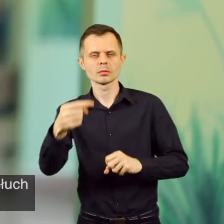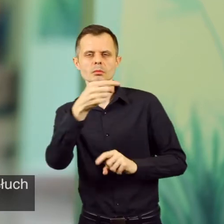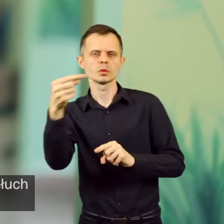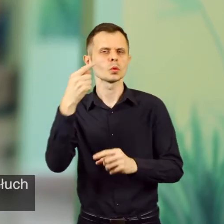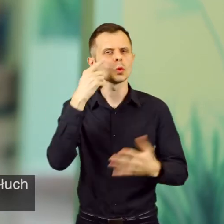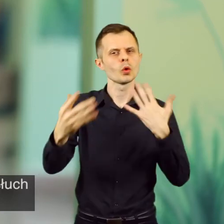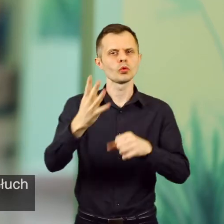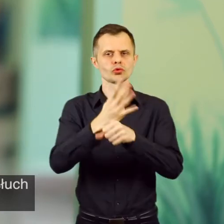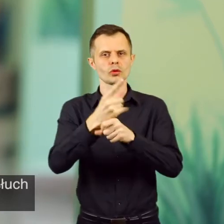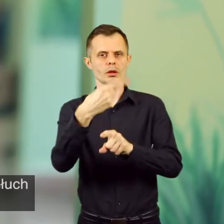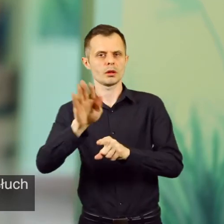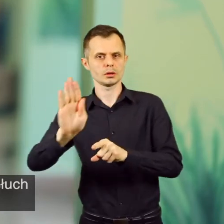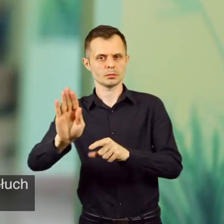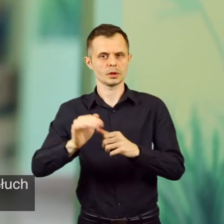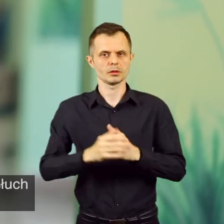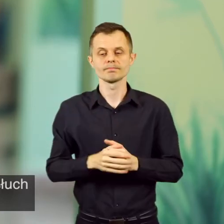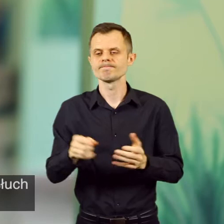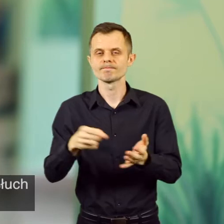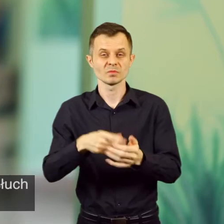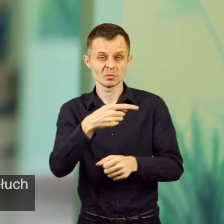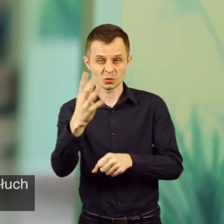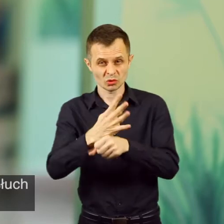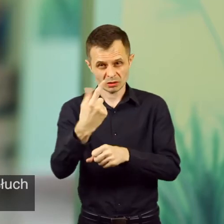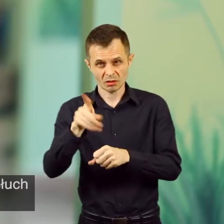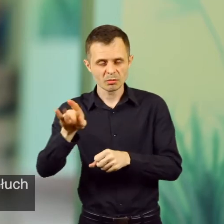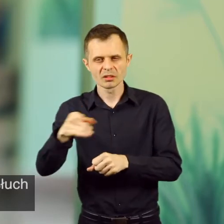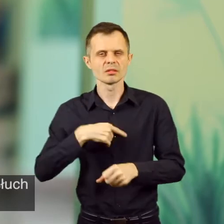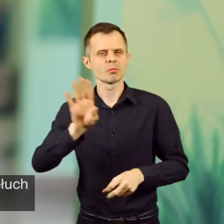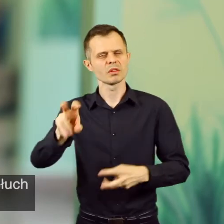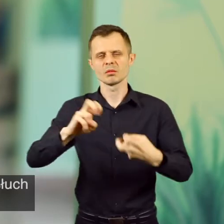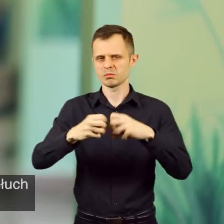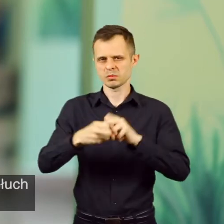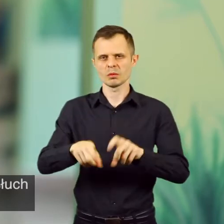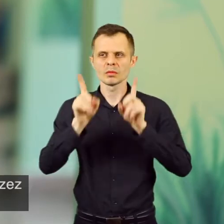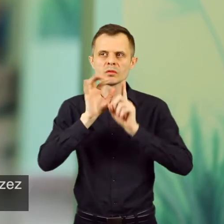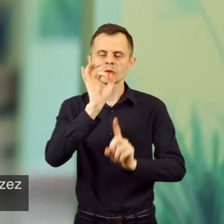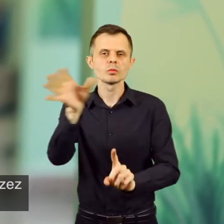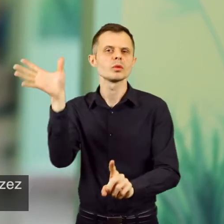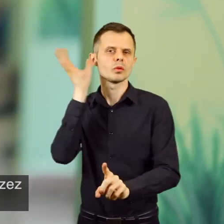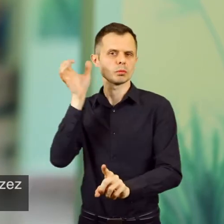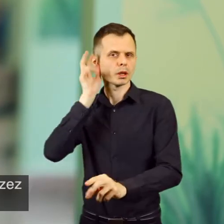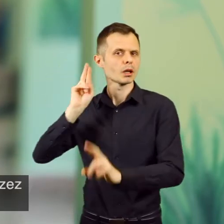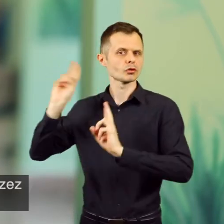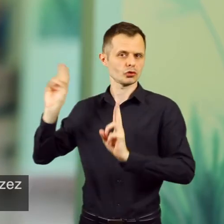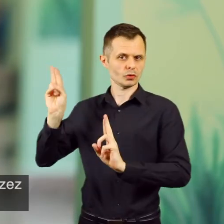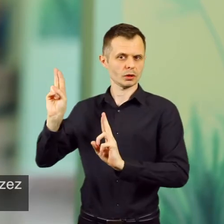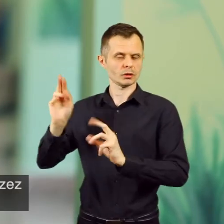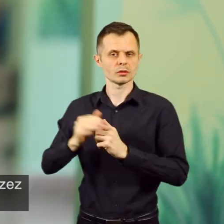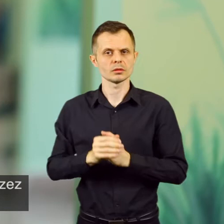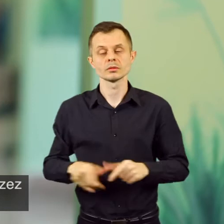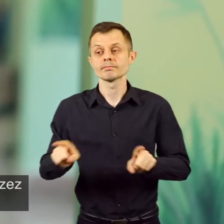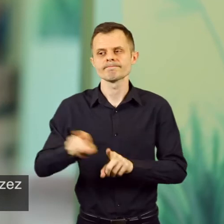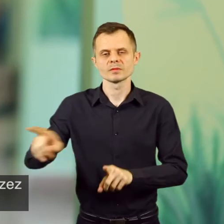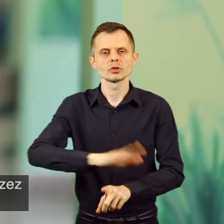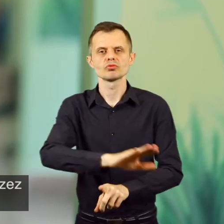40 dB, co nie pozwala na prawidłowe odbieranie dźwięków, a tym samym